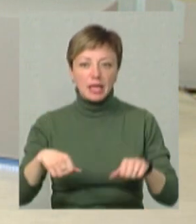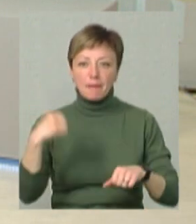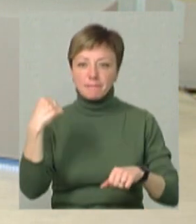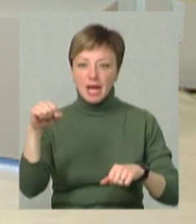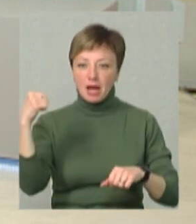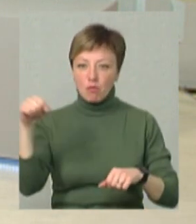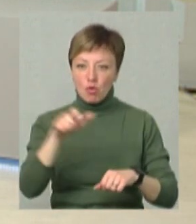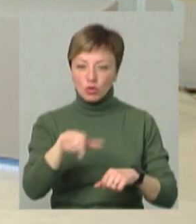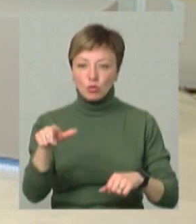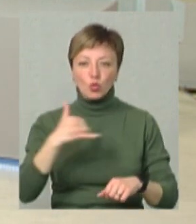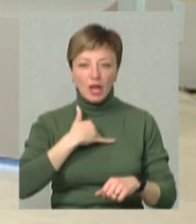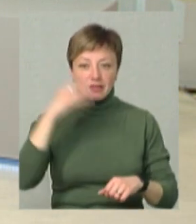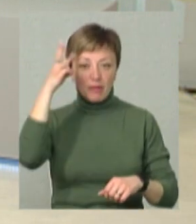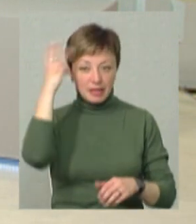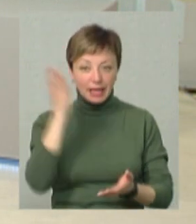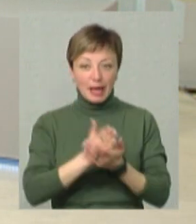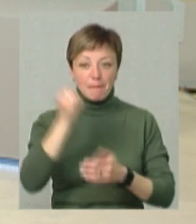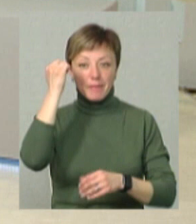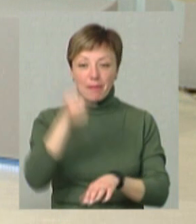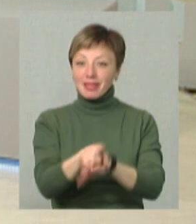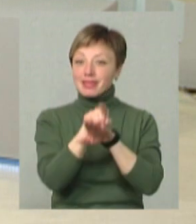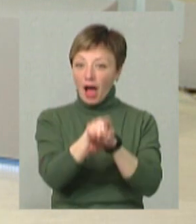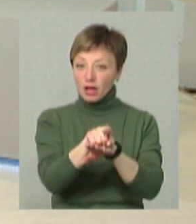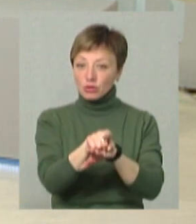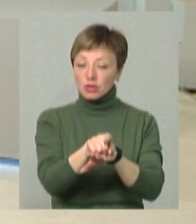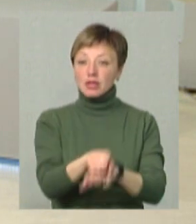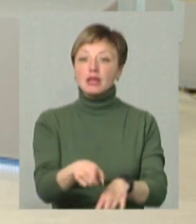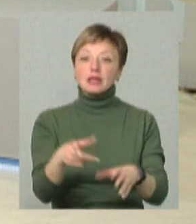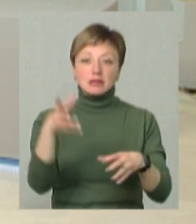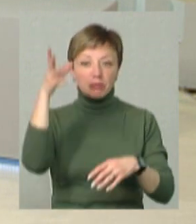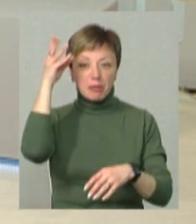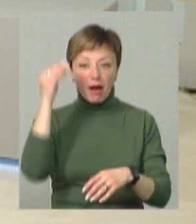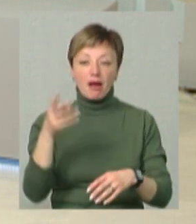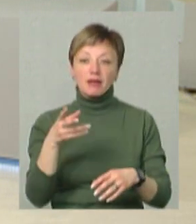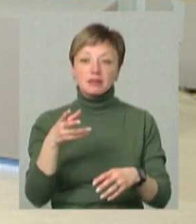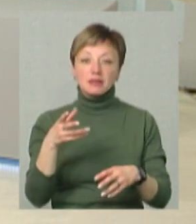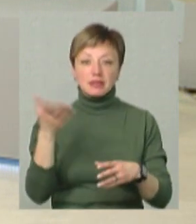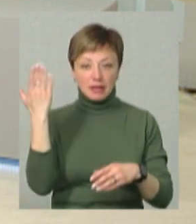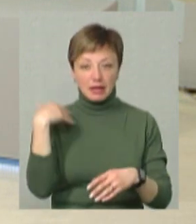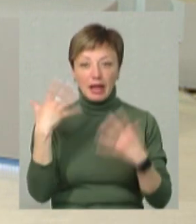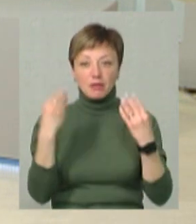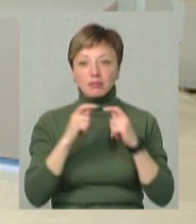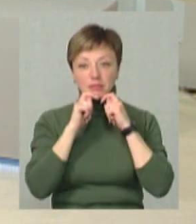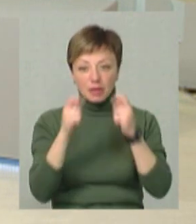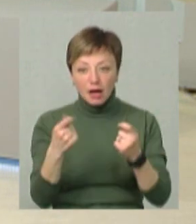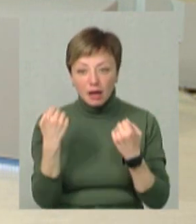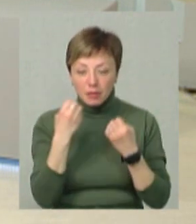переможцям. У нас у Хмельницькому є пам'ятник танкові, який сприймався на День перемоги, туди покладали